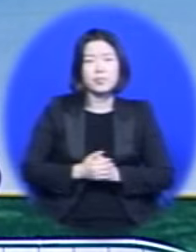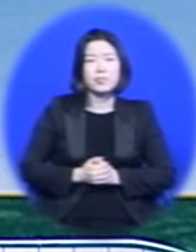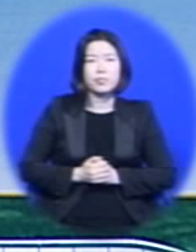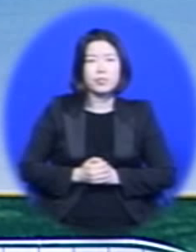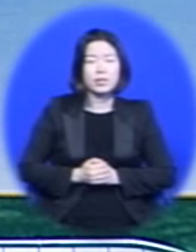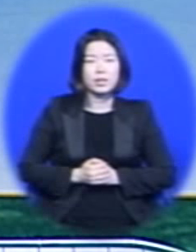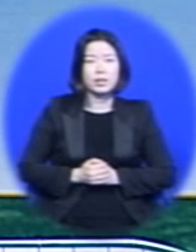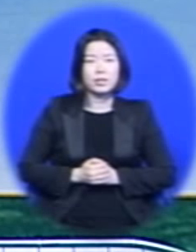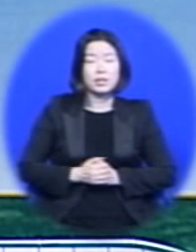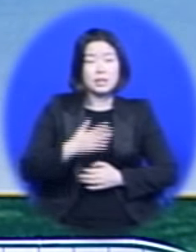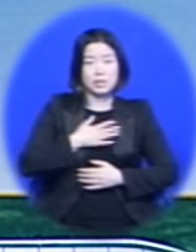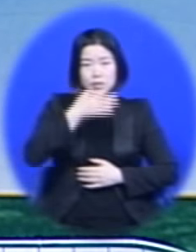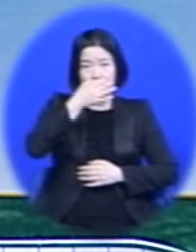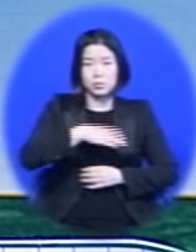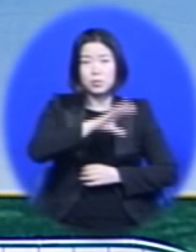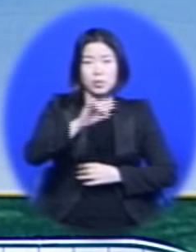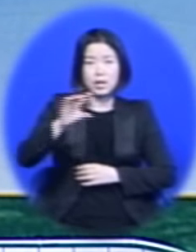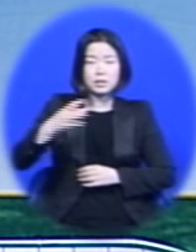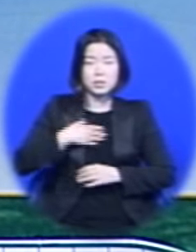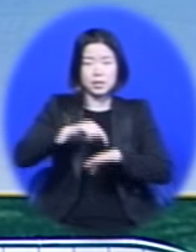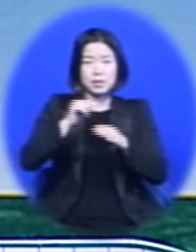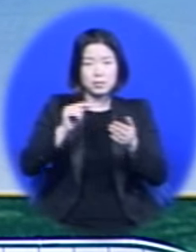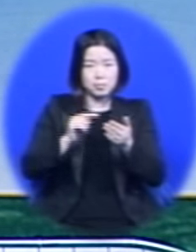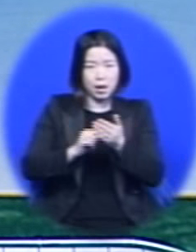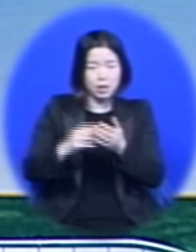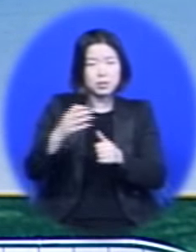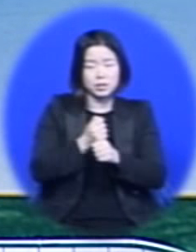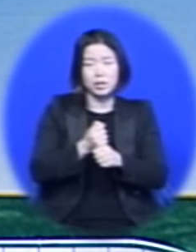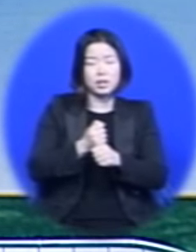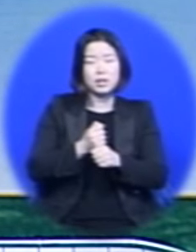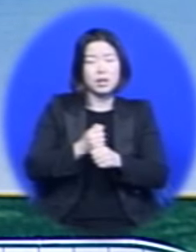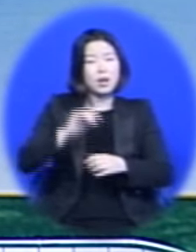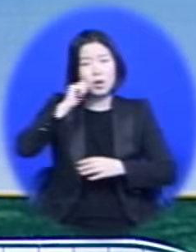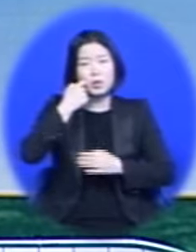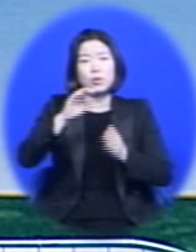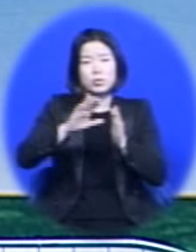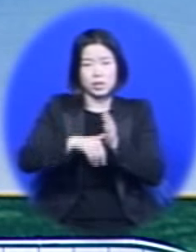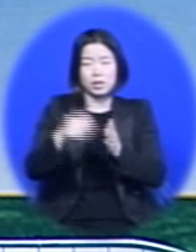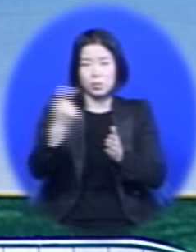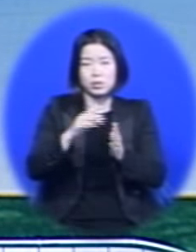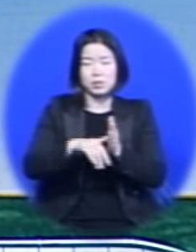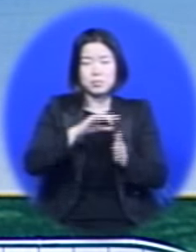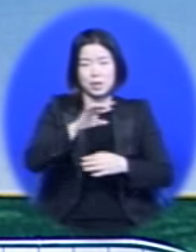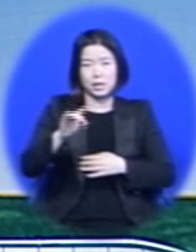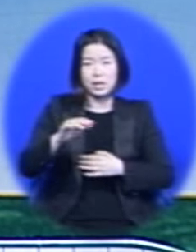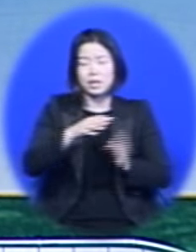바랍니다. 저는 힘들고 때때로 제 마음을 추스리기 어려운 순간이 올 때마다 계속해서 주님을 부릅니다.